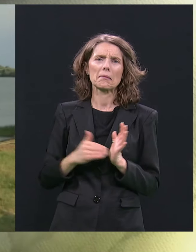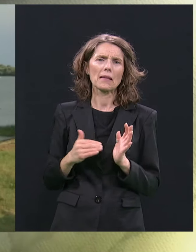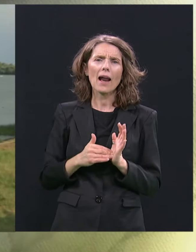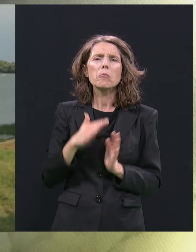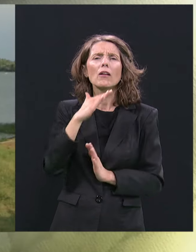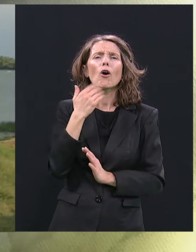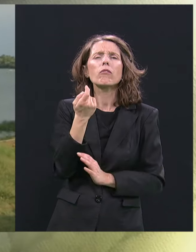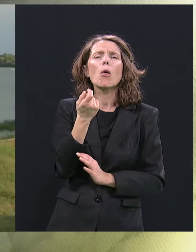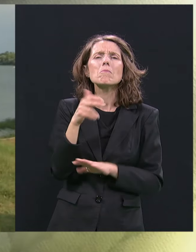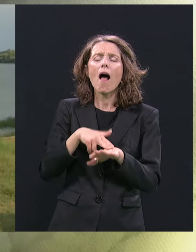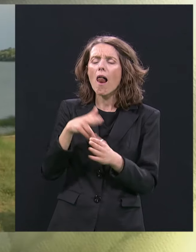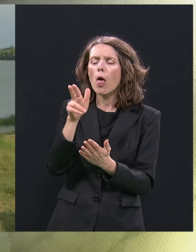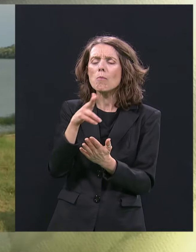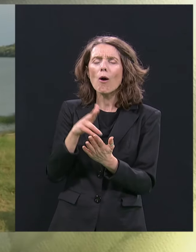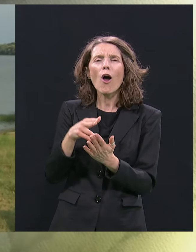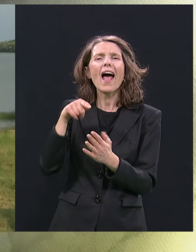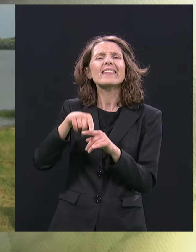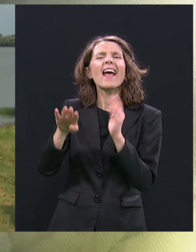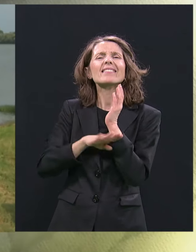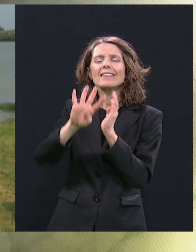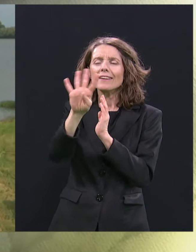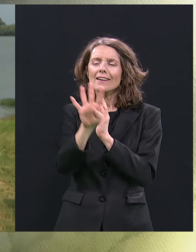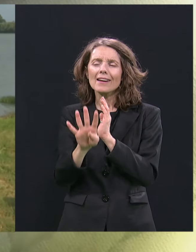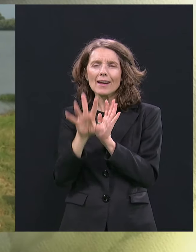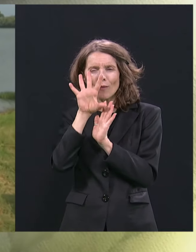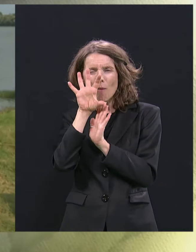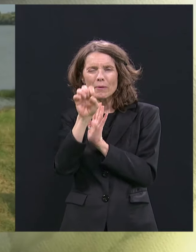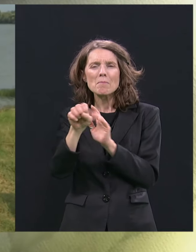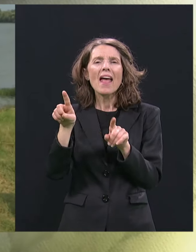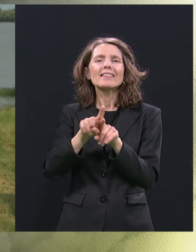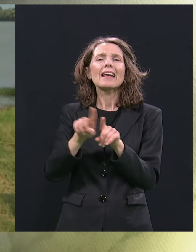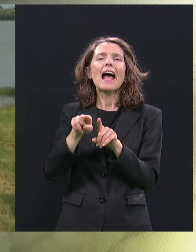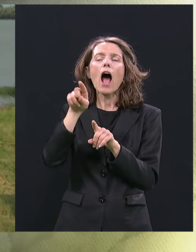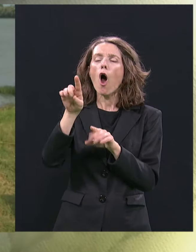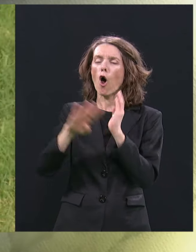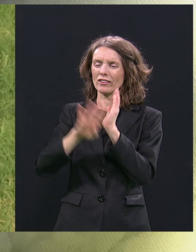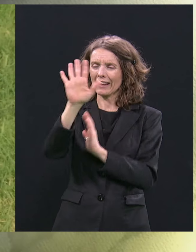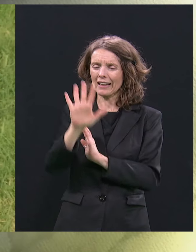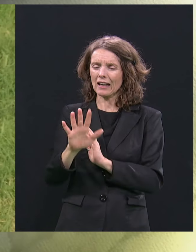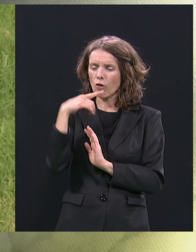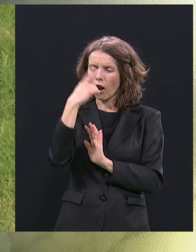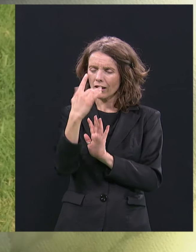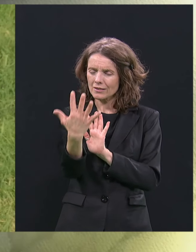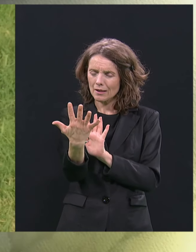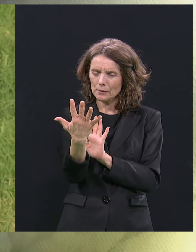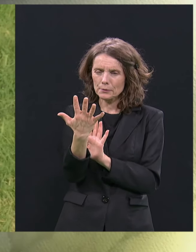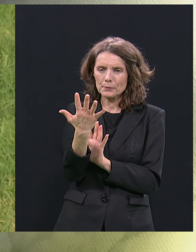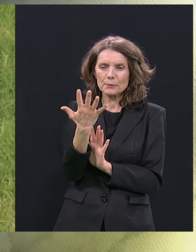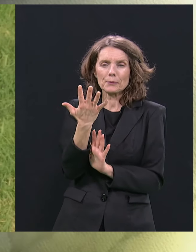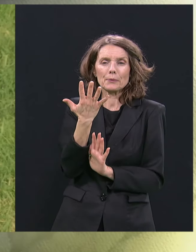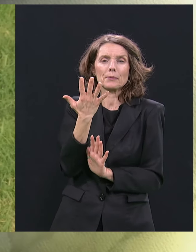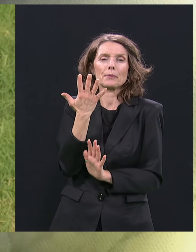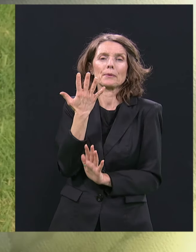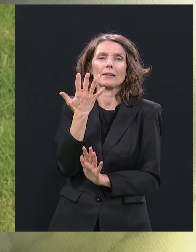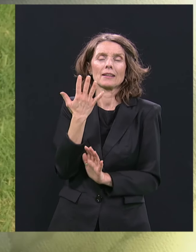minimalno, da se opet vide i godovi, a da iz drveta izbija njegov lik. Da se projavljuje